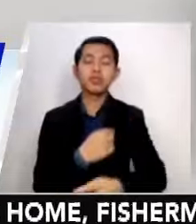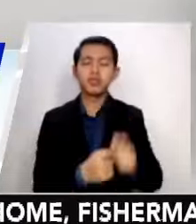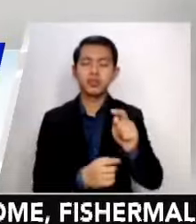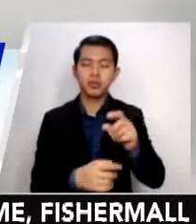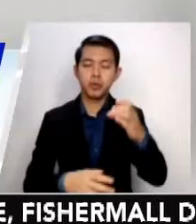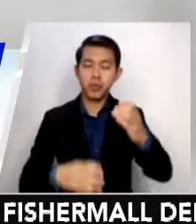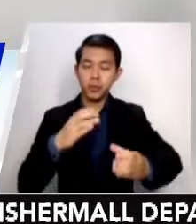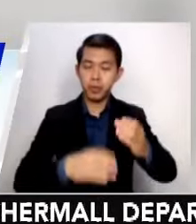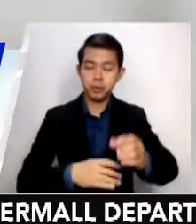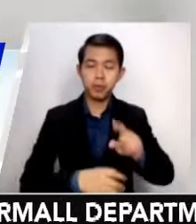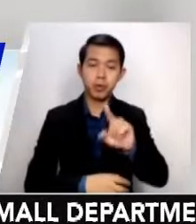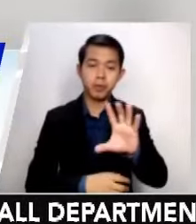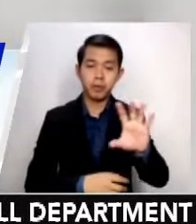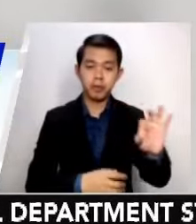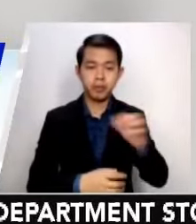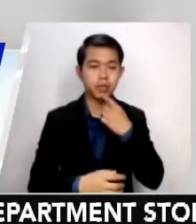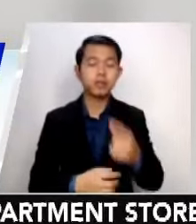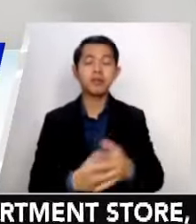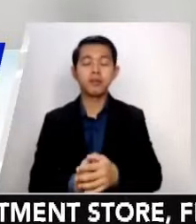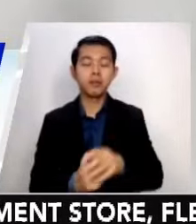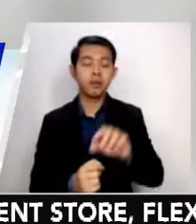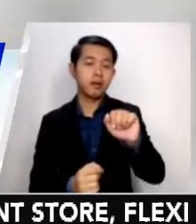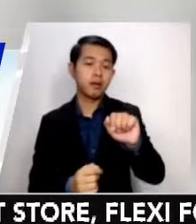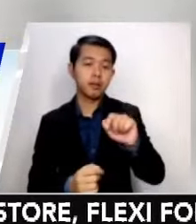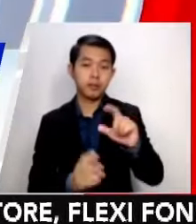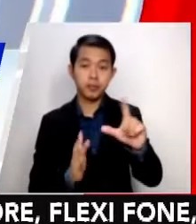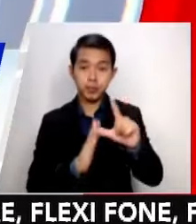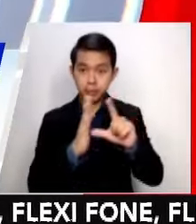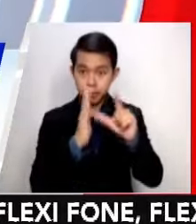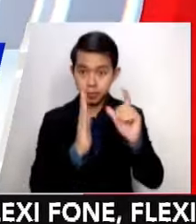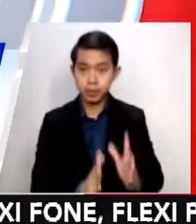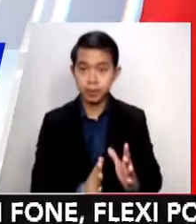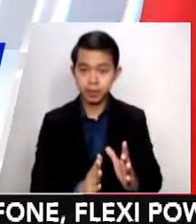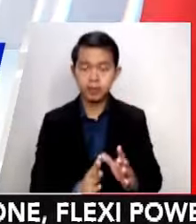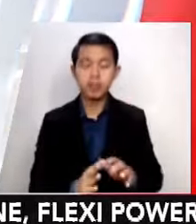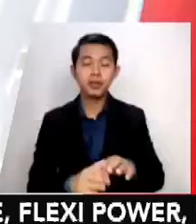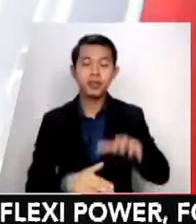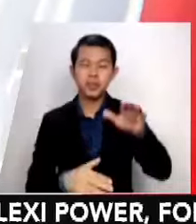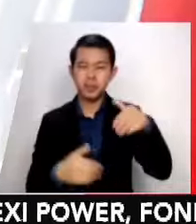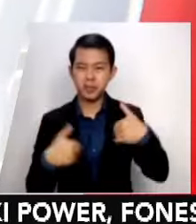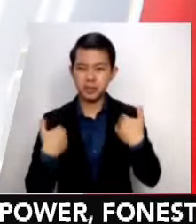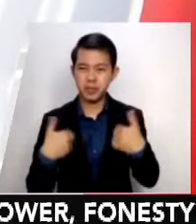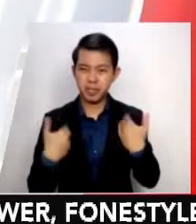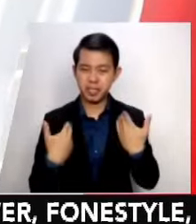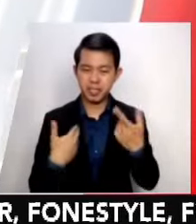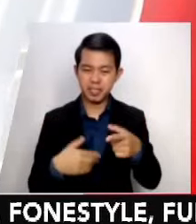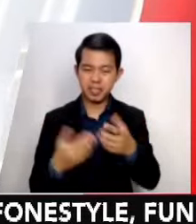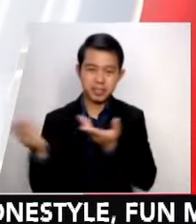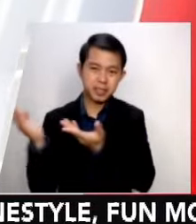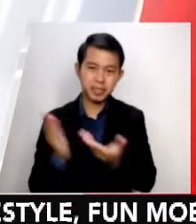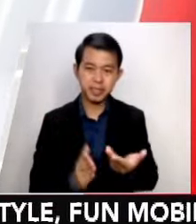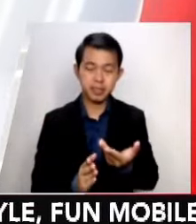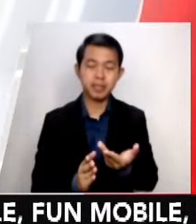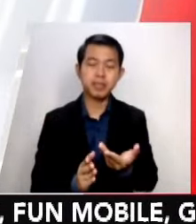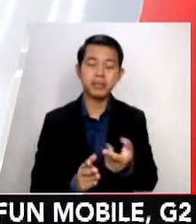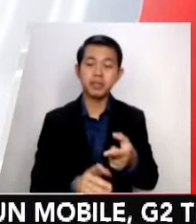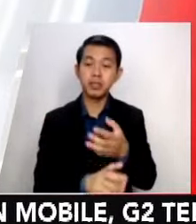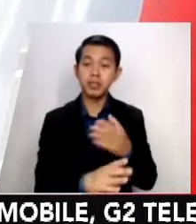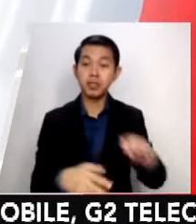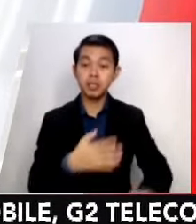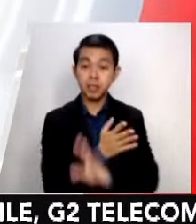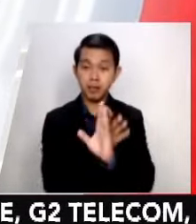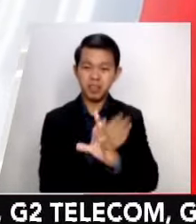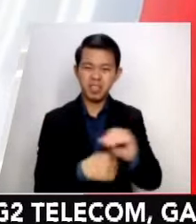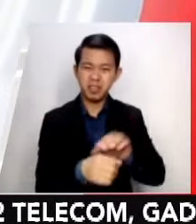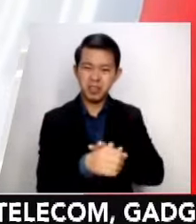sa abogado ni alias Amanda, ang minor de edad na dinala umano mula Pasig papuntang Davao City na pinagsamantalahan umano ni Quiboloy. Natutuwa